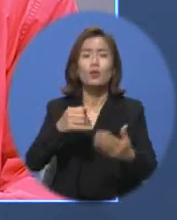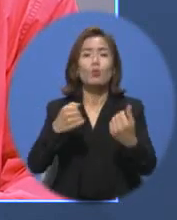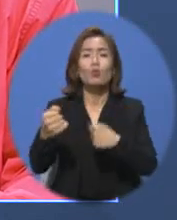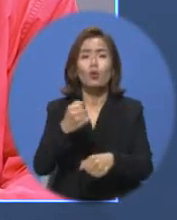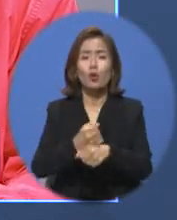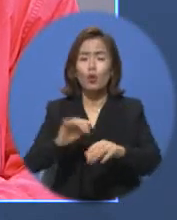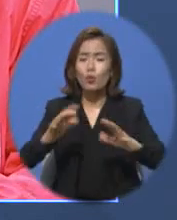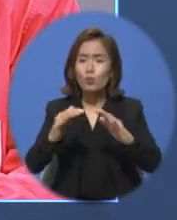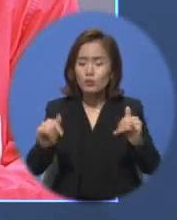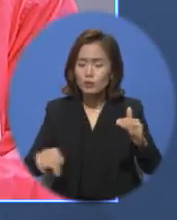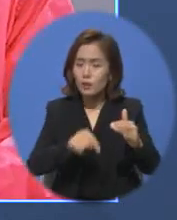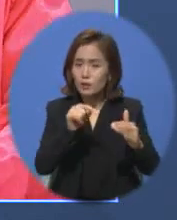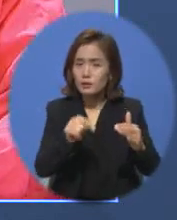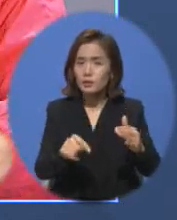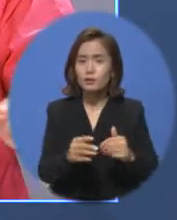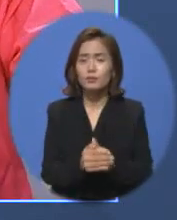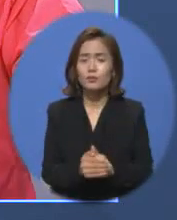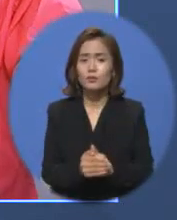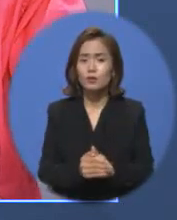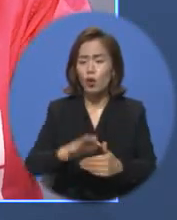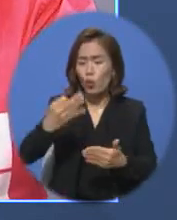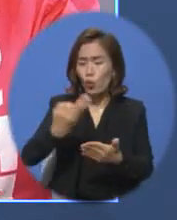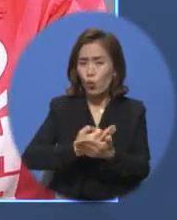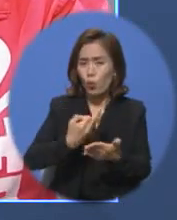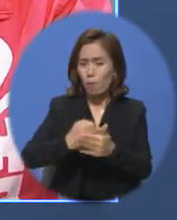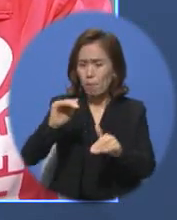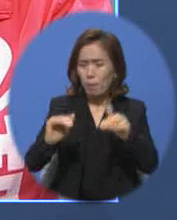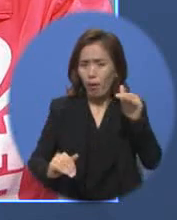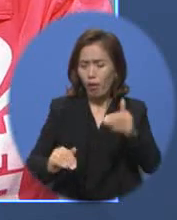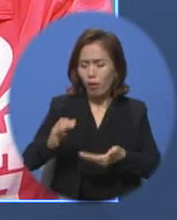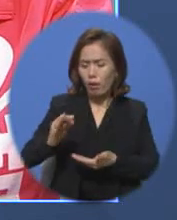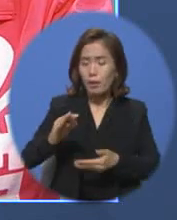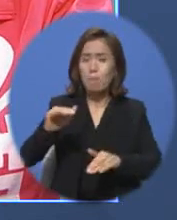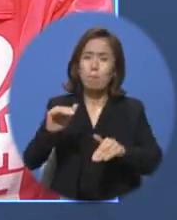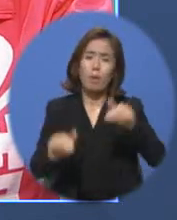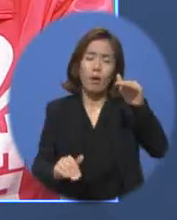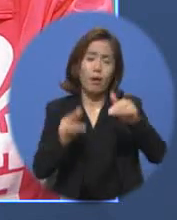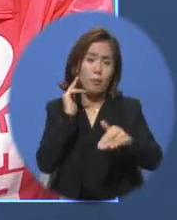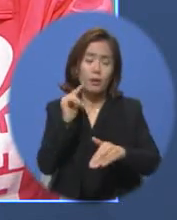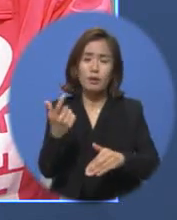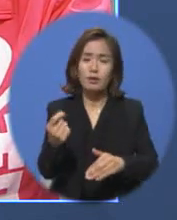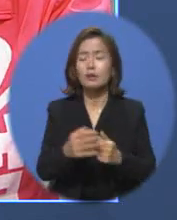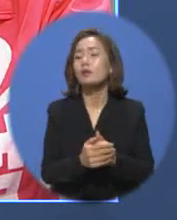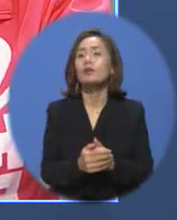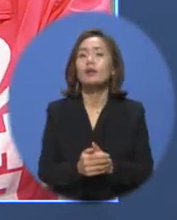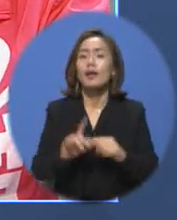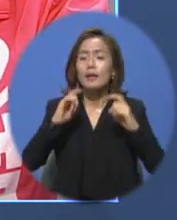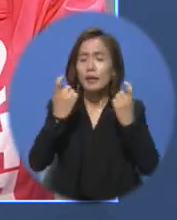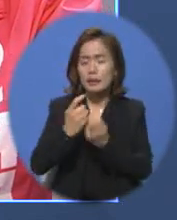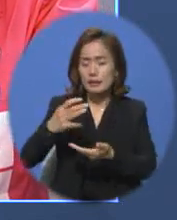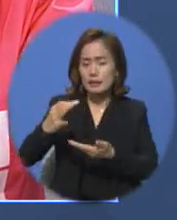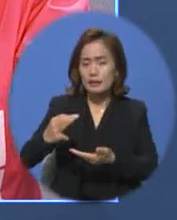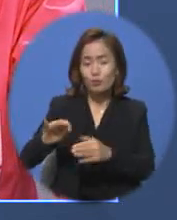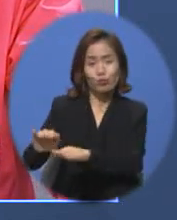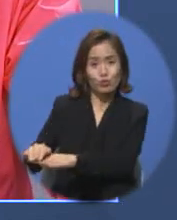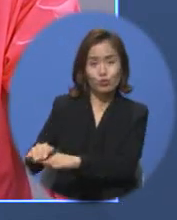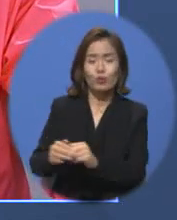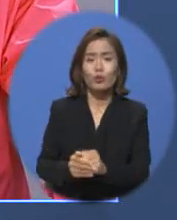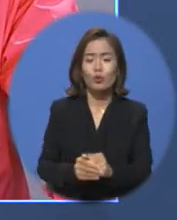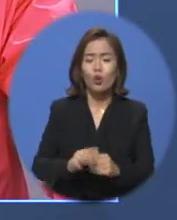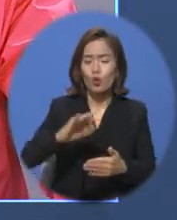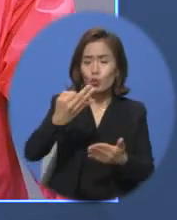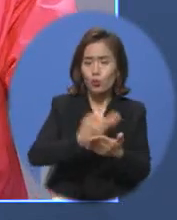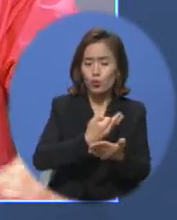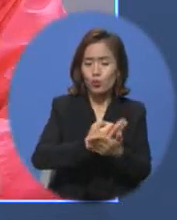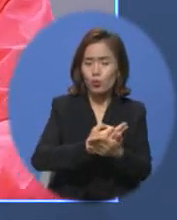하지만사람들사이의소득과부의 격차는매우 심각해졌습니다.빈부격차문제는일단접어두도록하죠 .소득